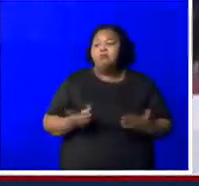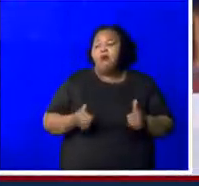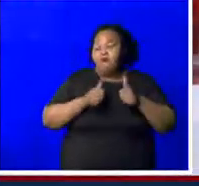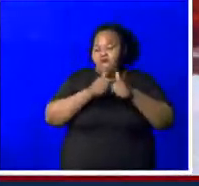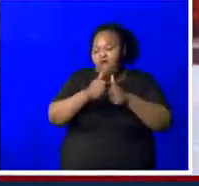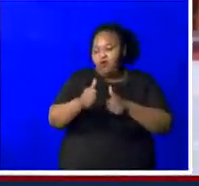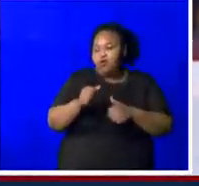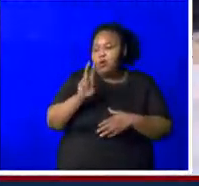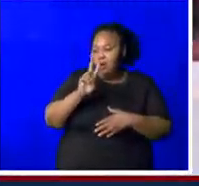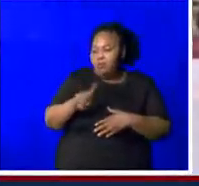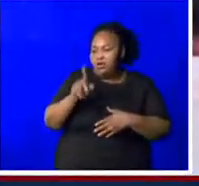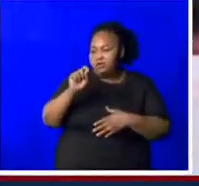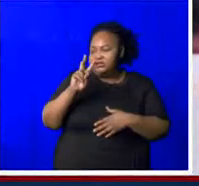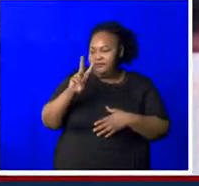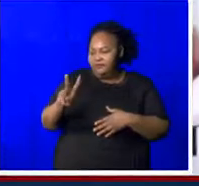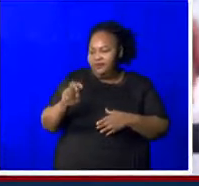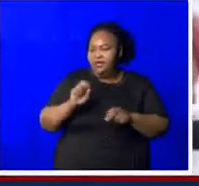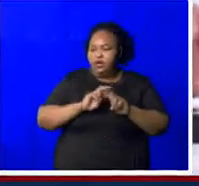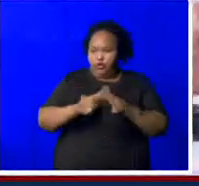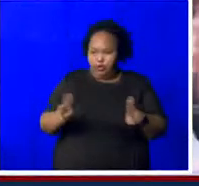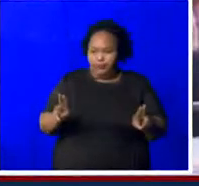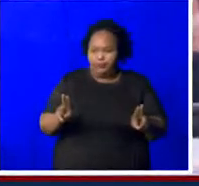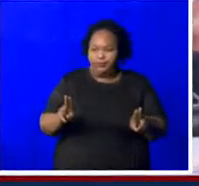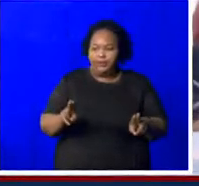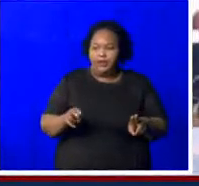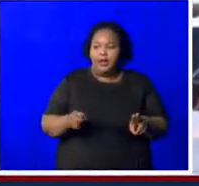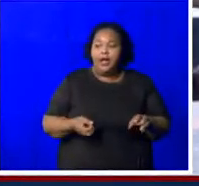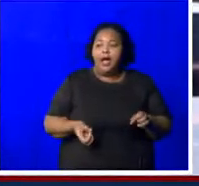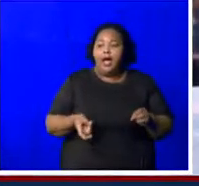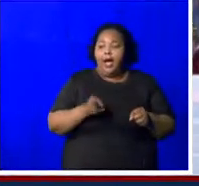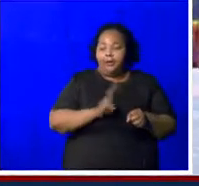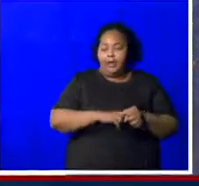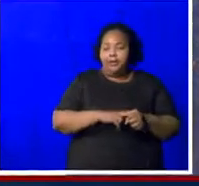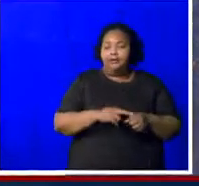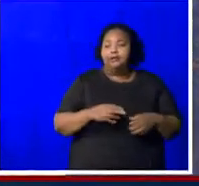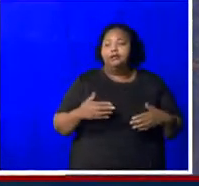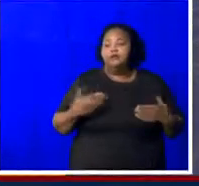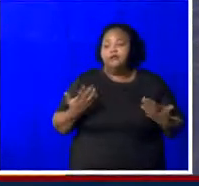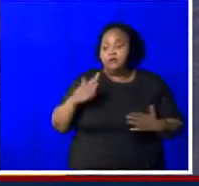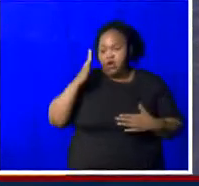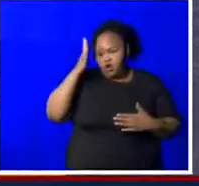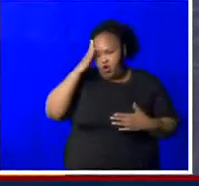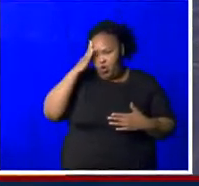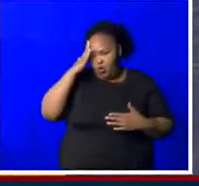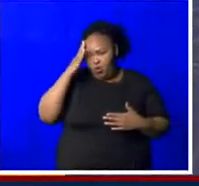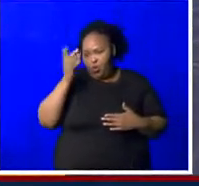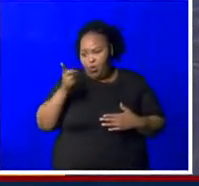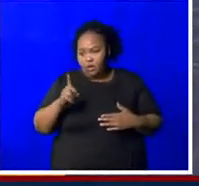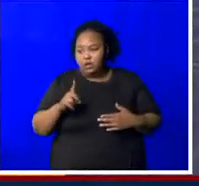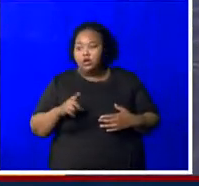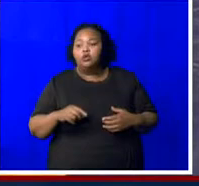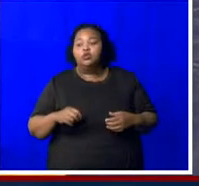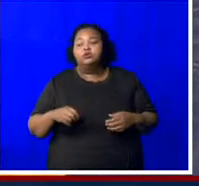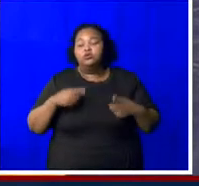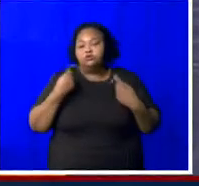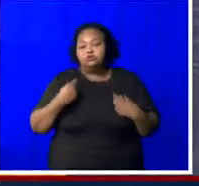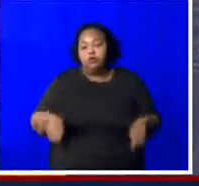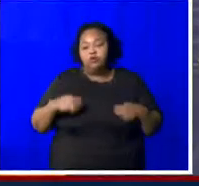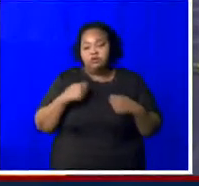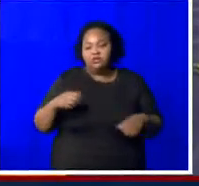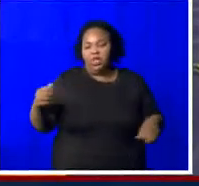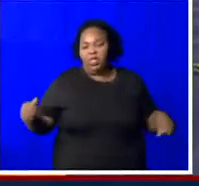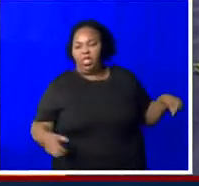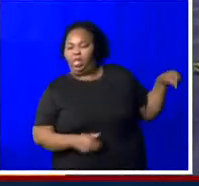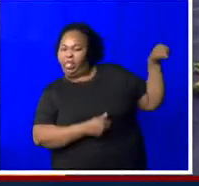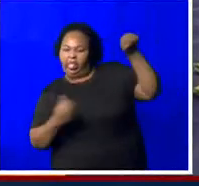television. Ikakhulukhulu nje kwathi lokuthi i wrestling akusiko akushayiwana ka wrestling, so akusiko